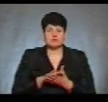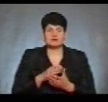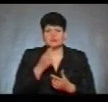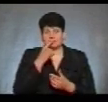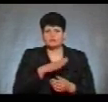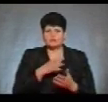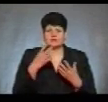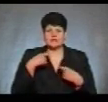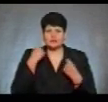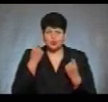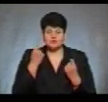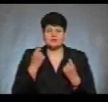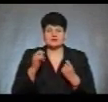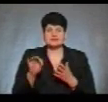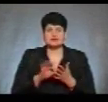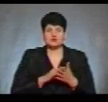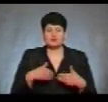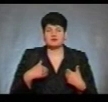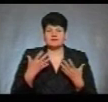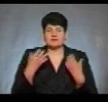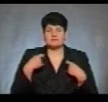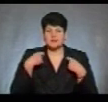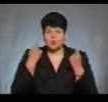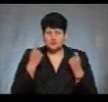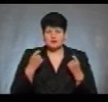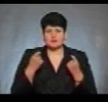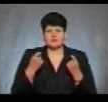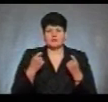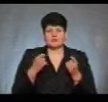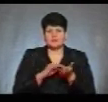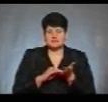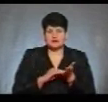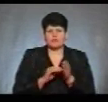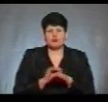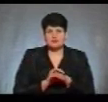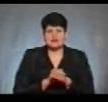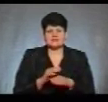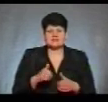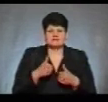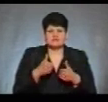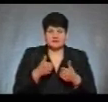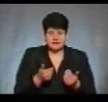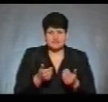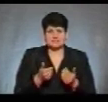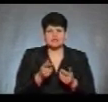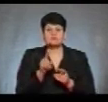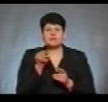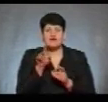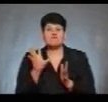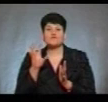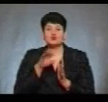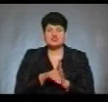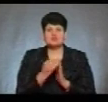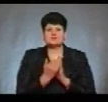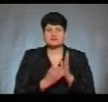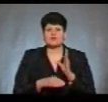народження, і я її буквально зразу привітав з днем народження і написав їй, що, будь ласка, звернися в орган ведення державного реєстру виборців, що тебе включили в список